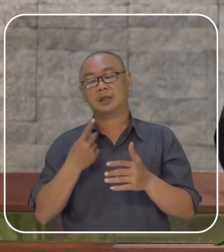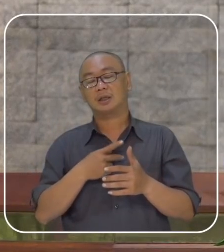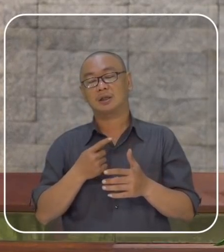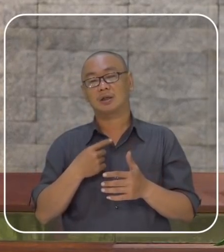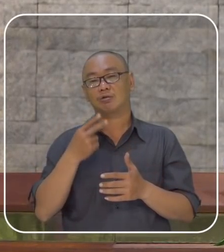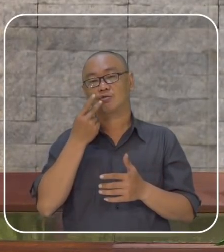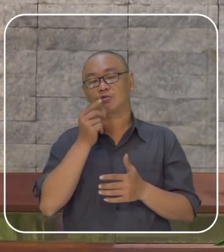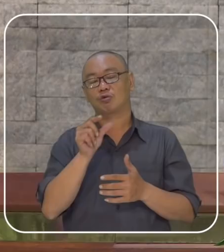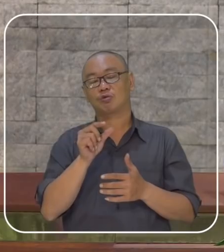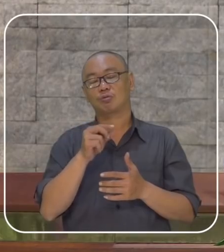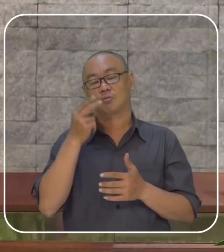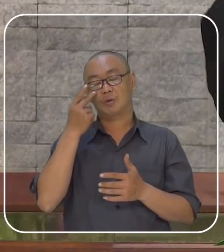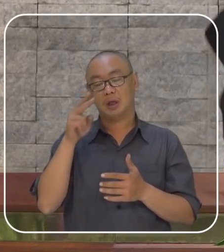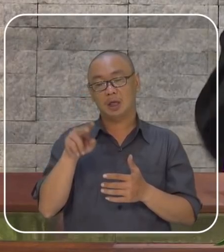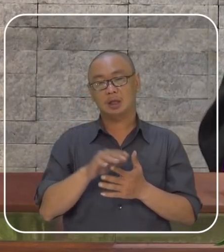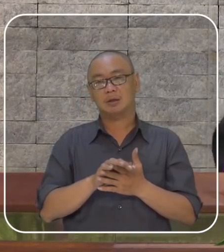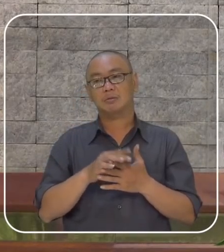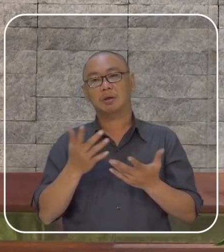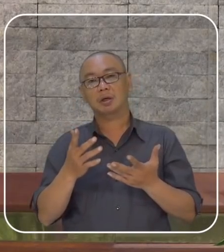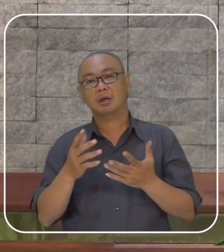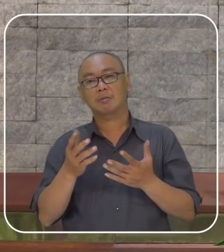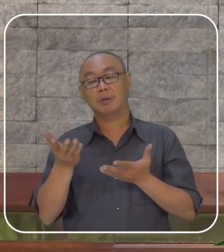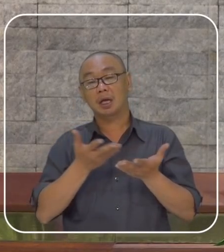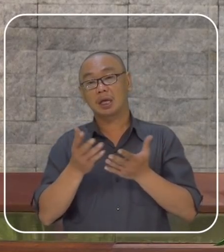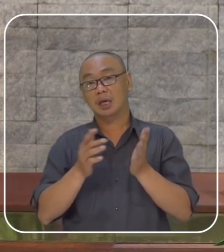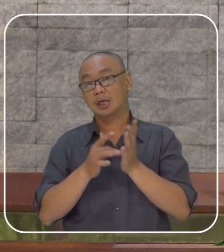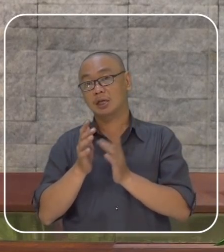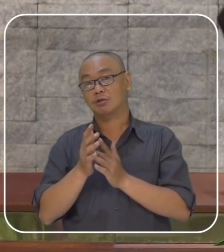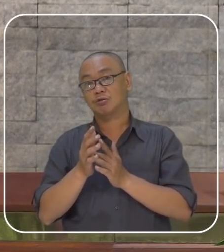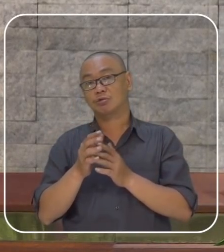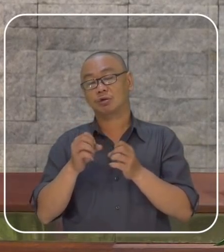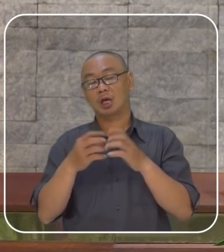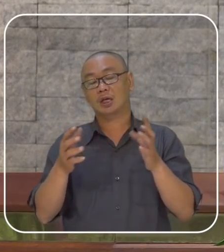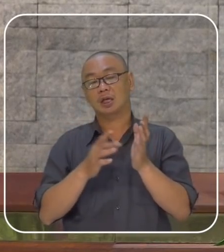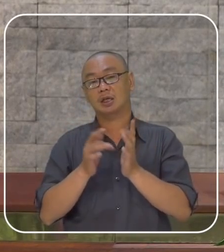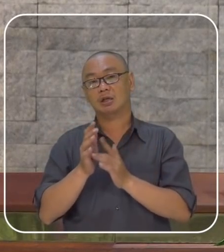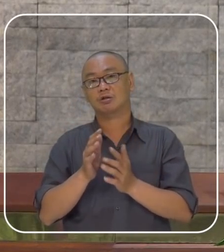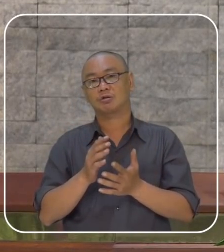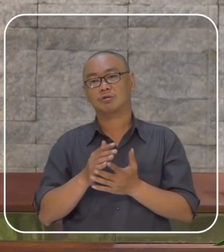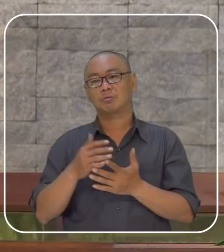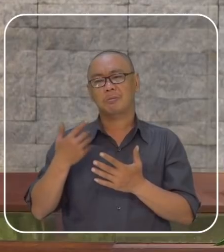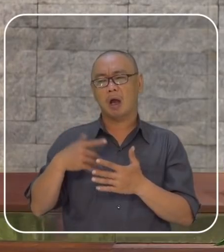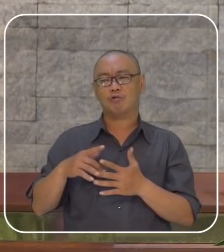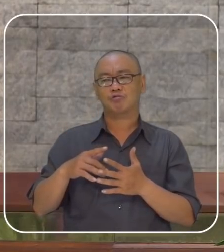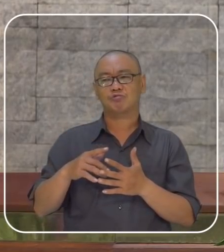pelayanan Yesus, karya-karya Yesus, dan mau tidak mau ketika kita